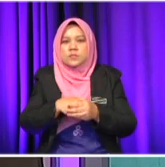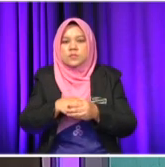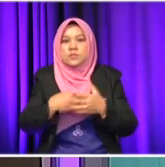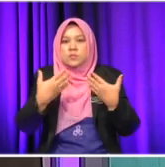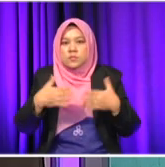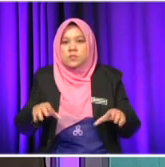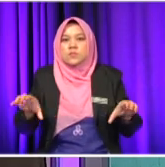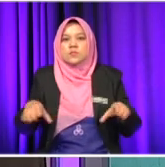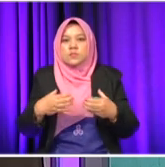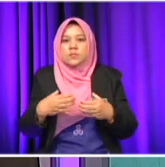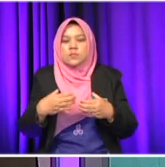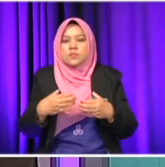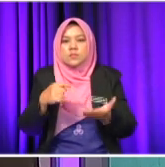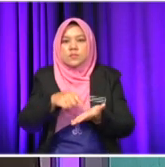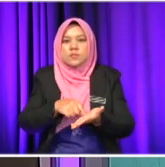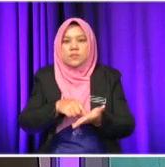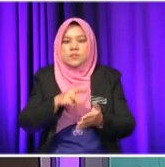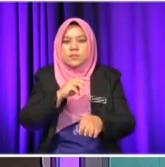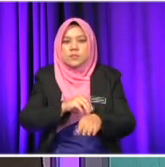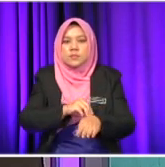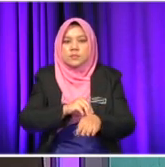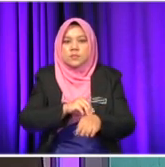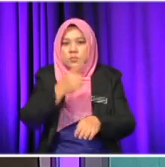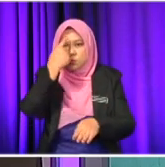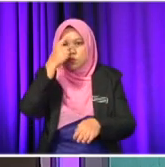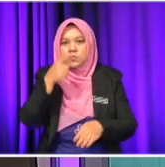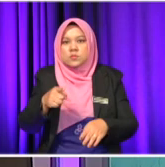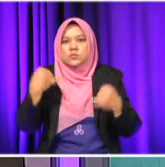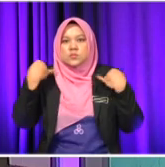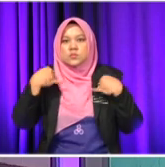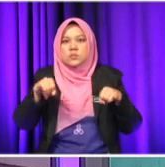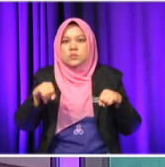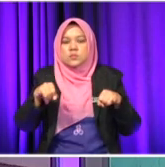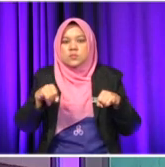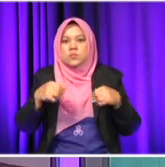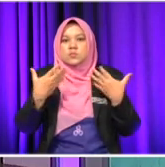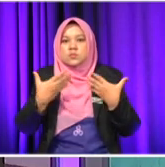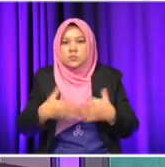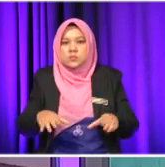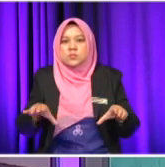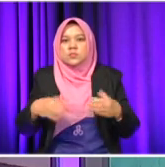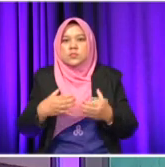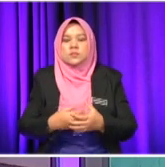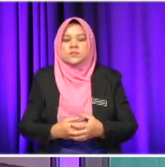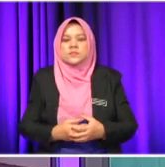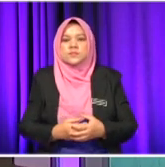produk kamu jadi inilah masuk untuk kamu menawarkan apa yang kamu download laksanakan